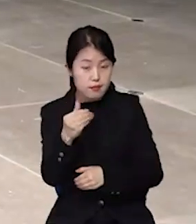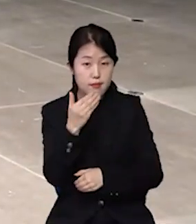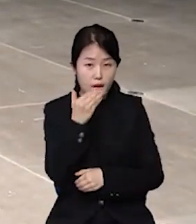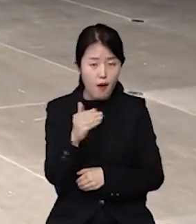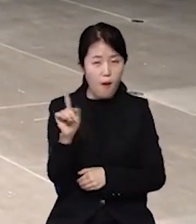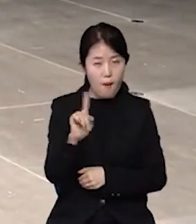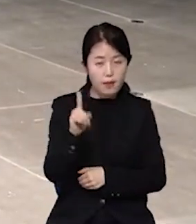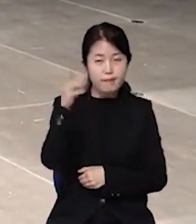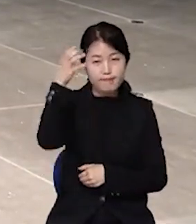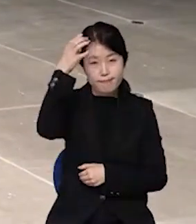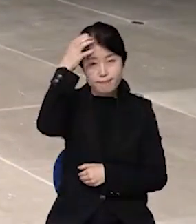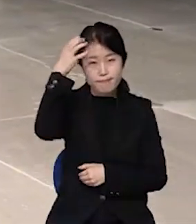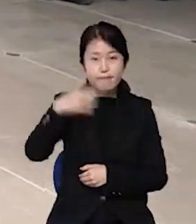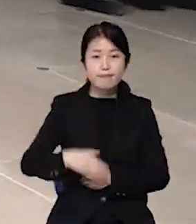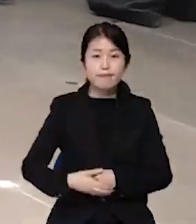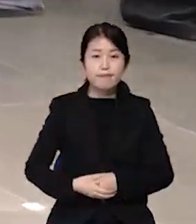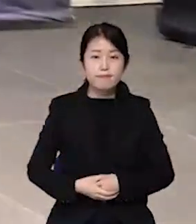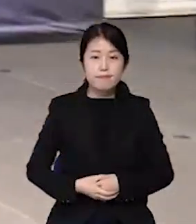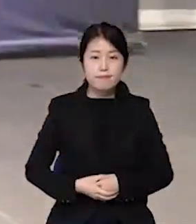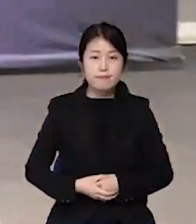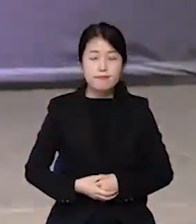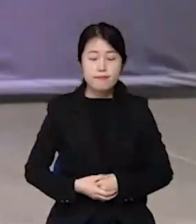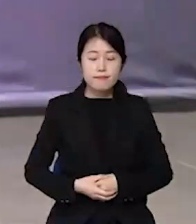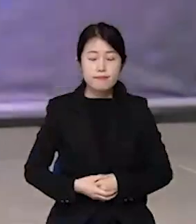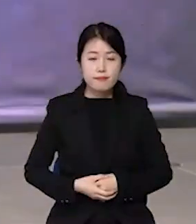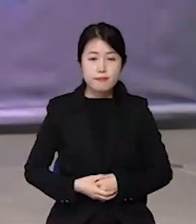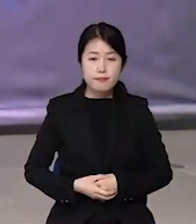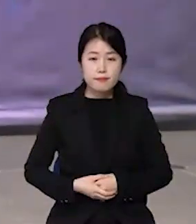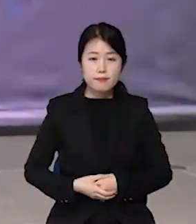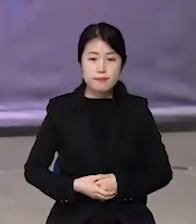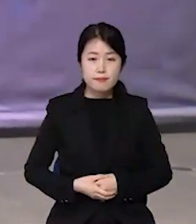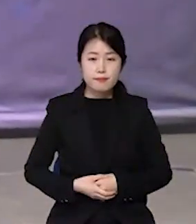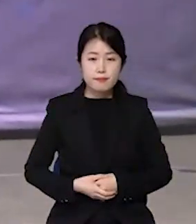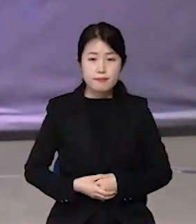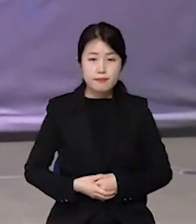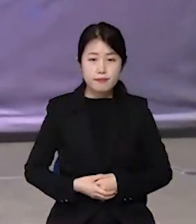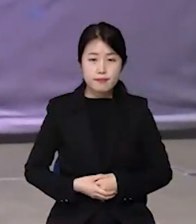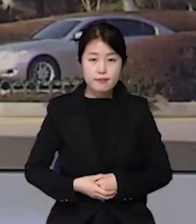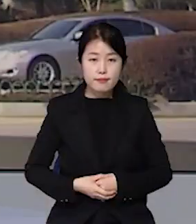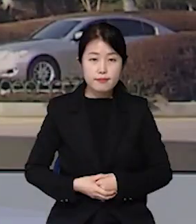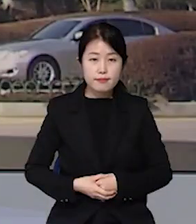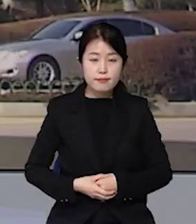수 있을지 관심이 모아지고 있습니다. KBC 이계혁입니다.